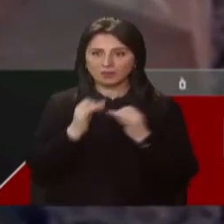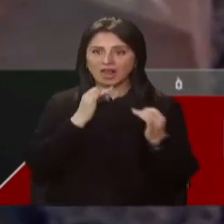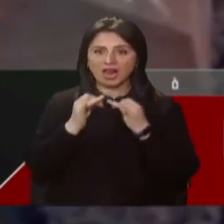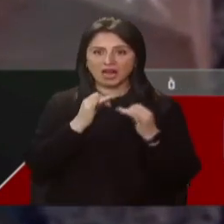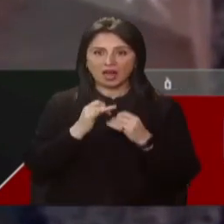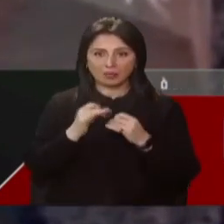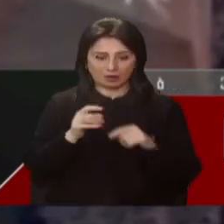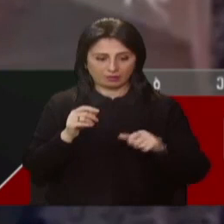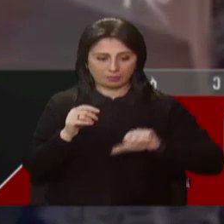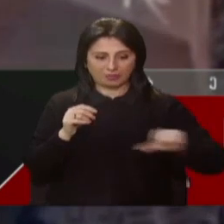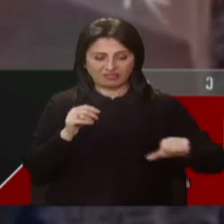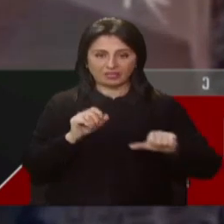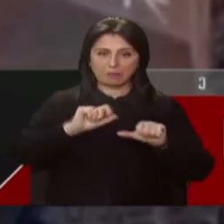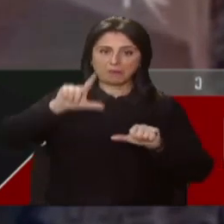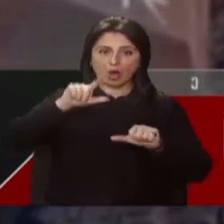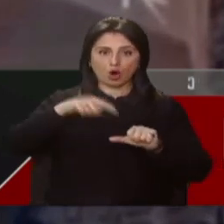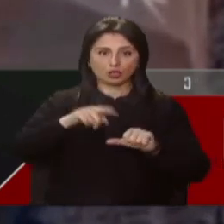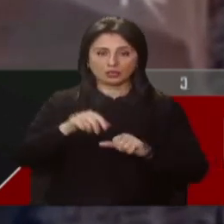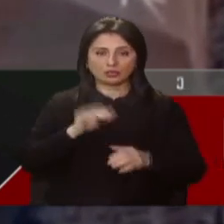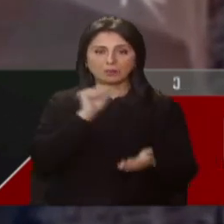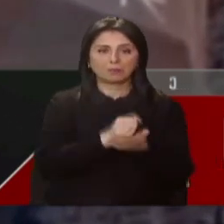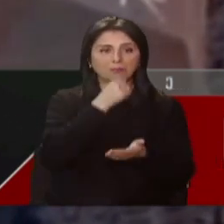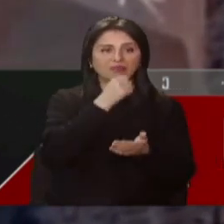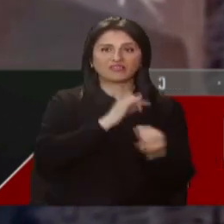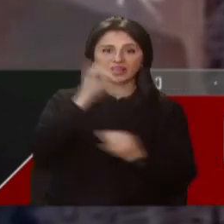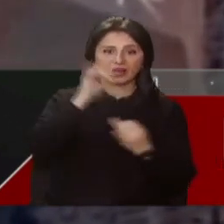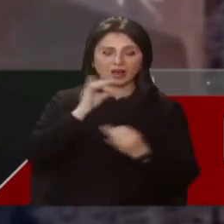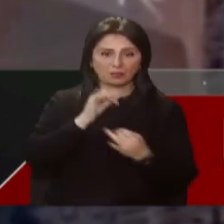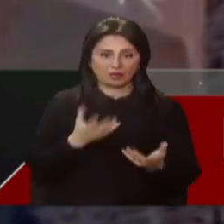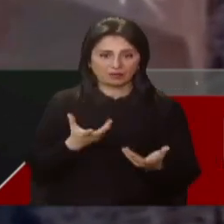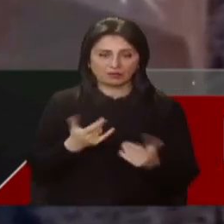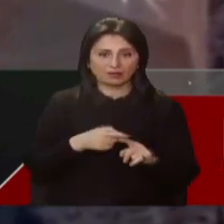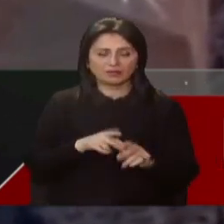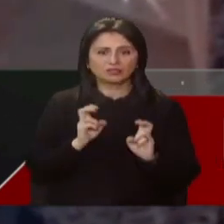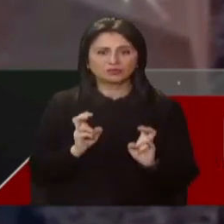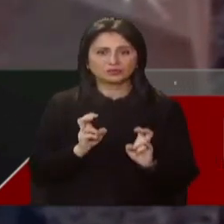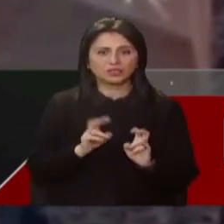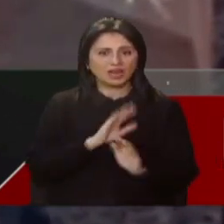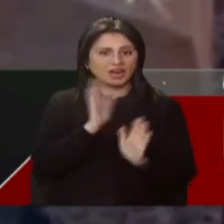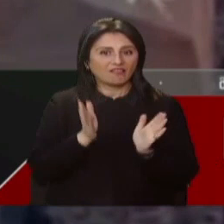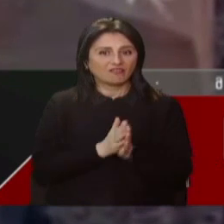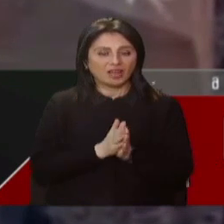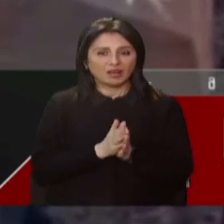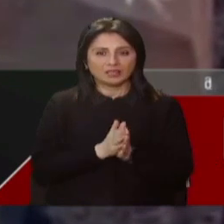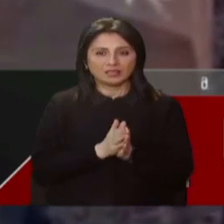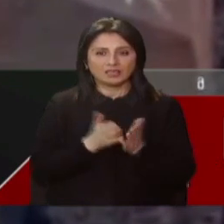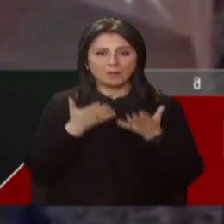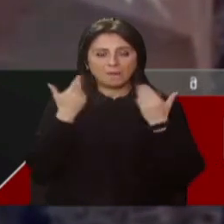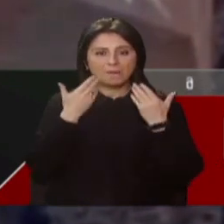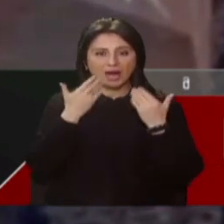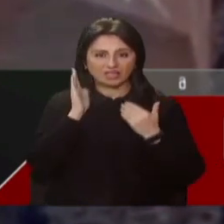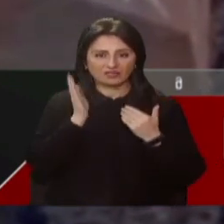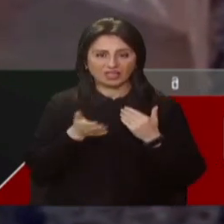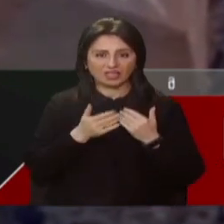საუბრის გამართვა და ერთიანად შეთანხმებულიყვნენ თარიღზე. ან ყველაზე მარტივი